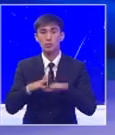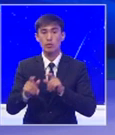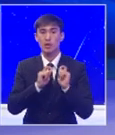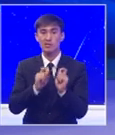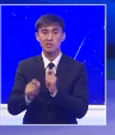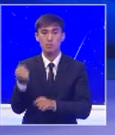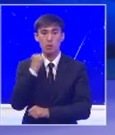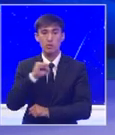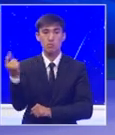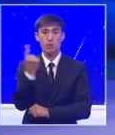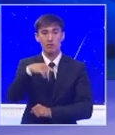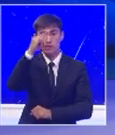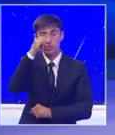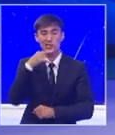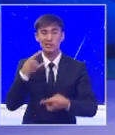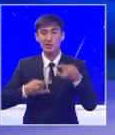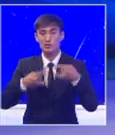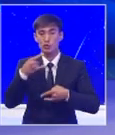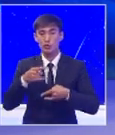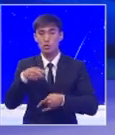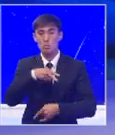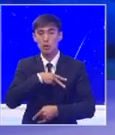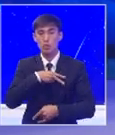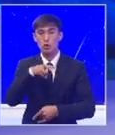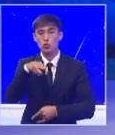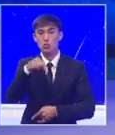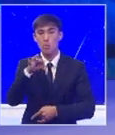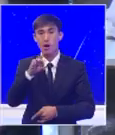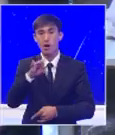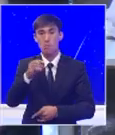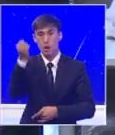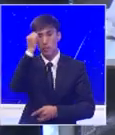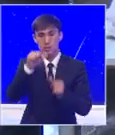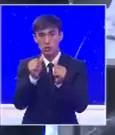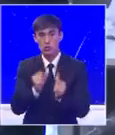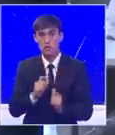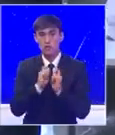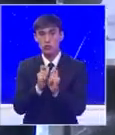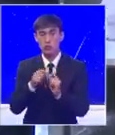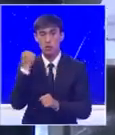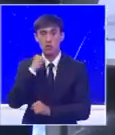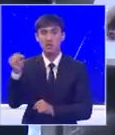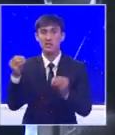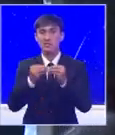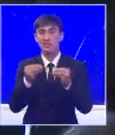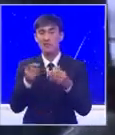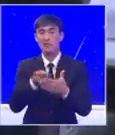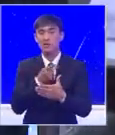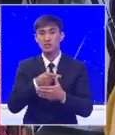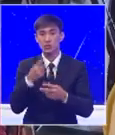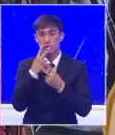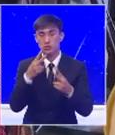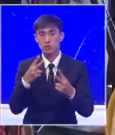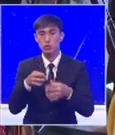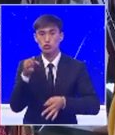награждения победителей первой казахстанской телевизионной премии «Тумар». Памятная статуэтка вручена победителям в 10 номинациях. Всего на